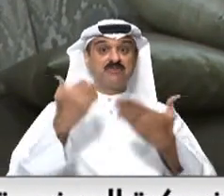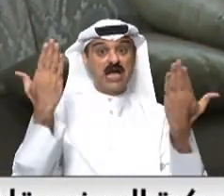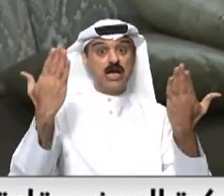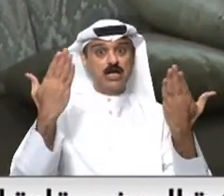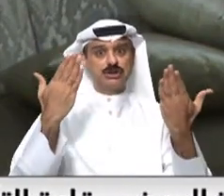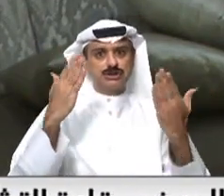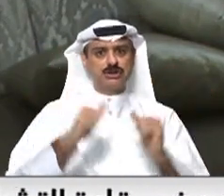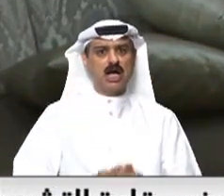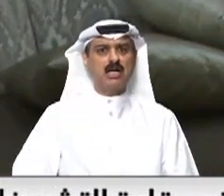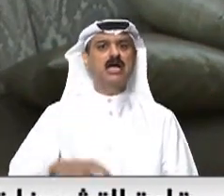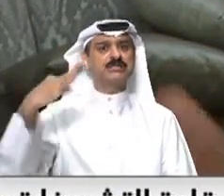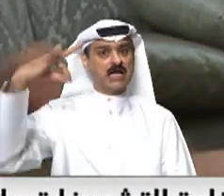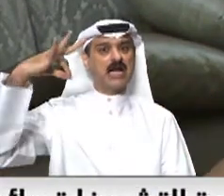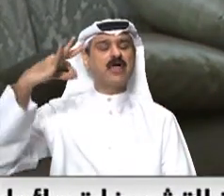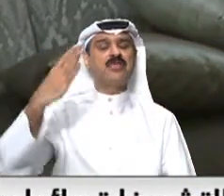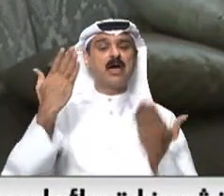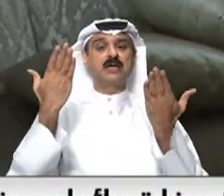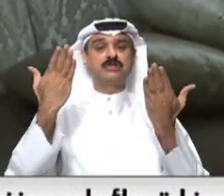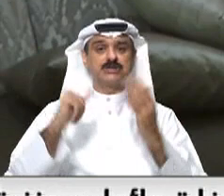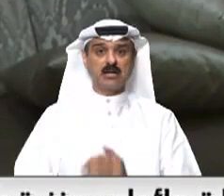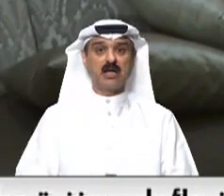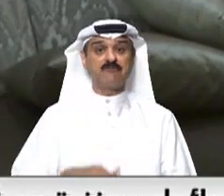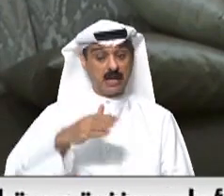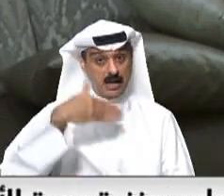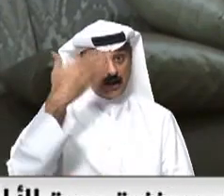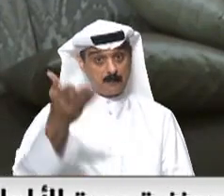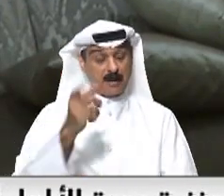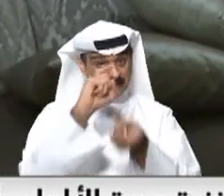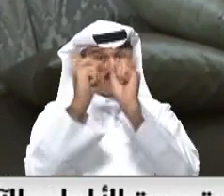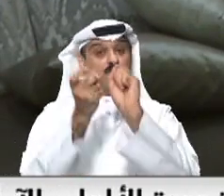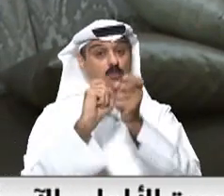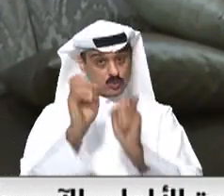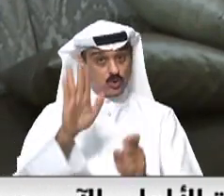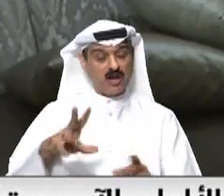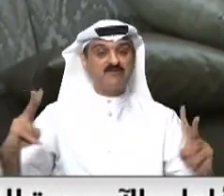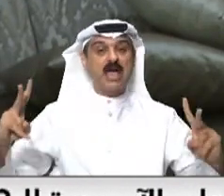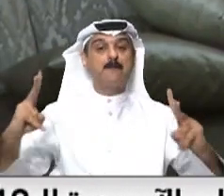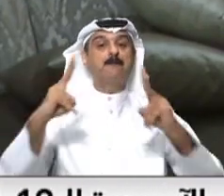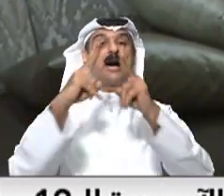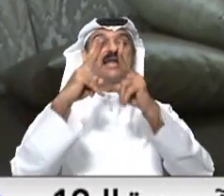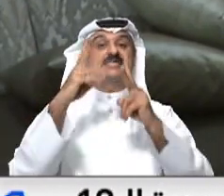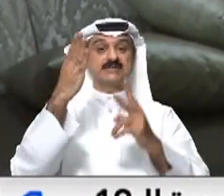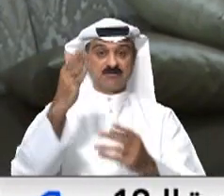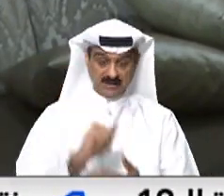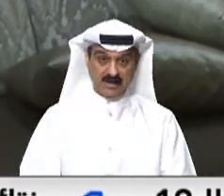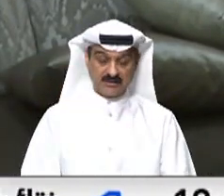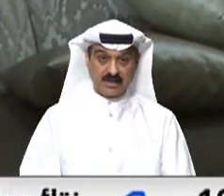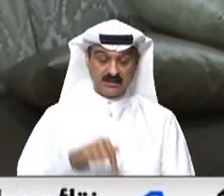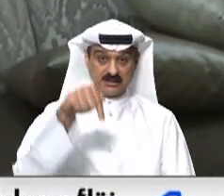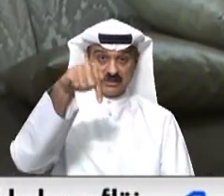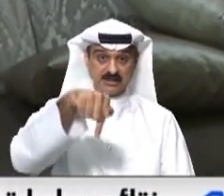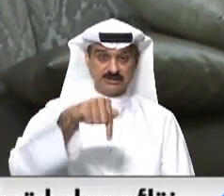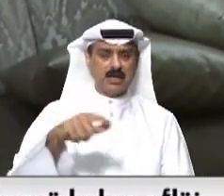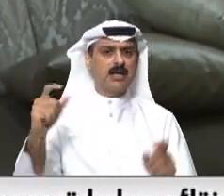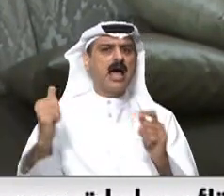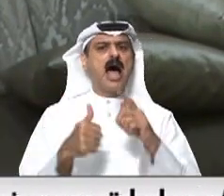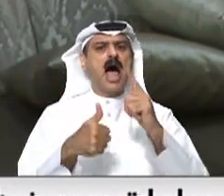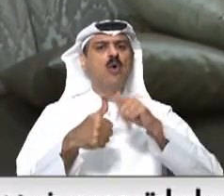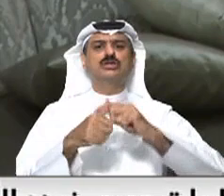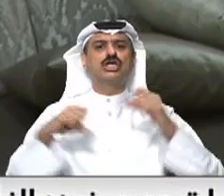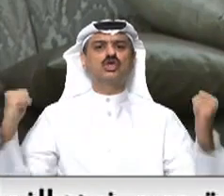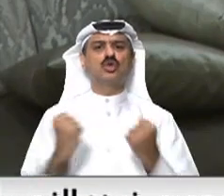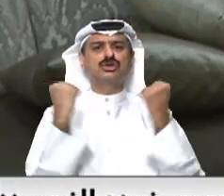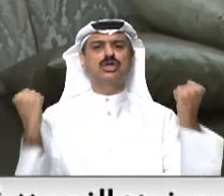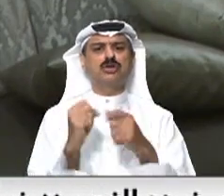للنهائي نروحوا. نفس الشيء الحين عندنا بطولة التأهل لباريس نروحوا، أول شيء احتكاك، بس المباراة